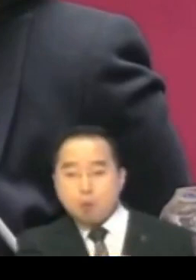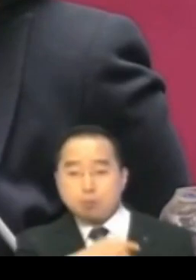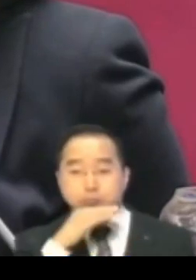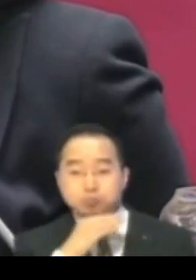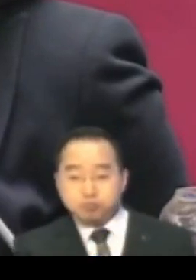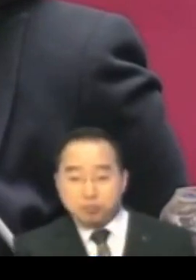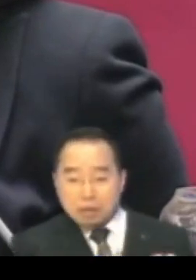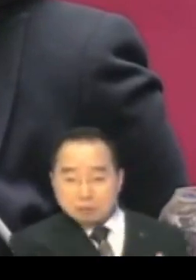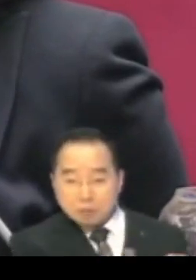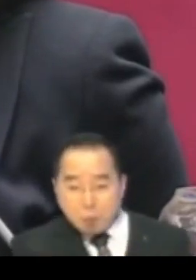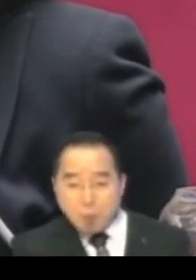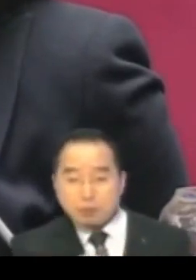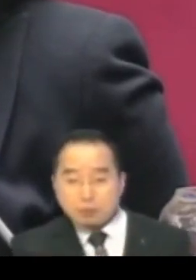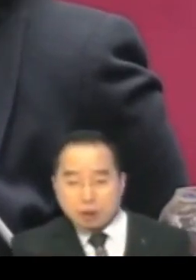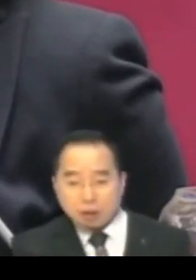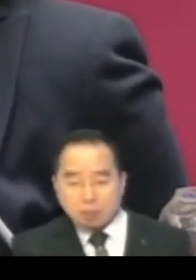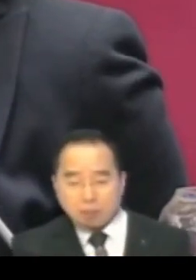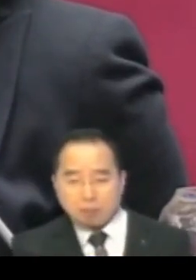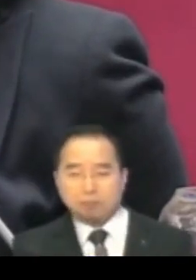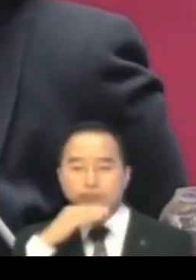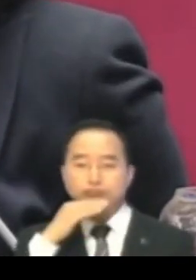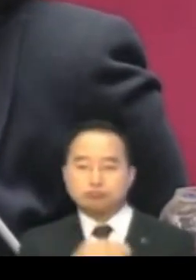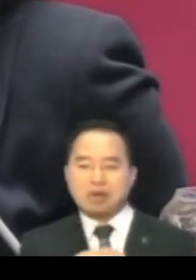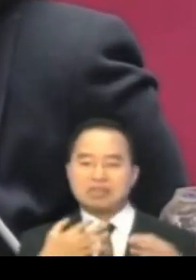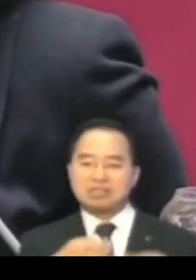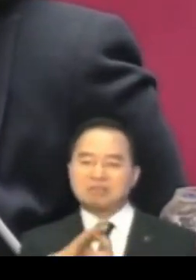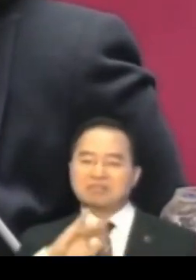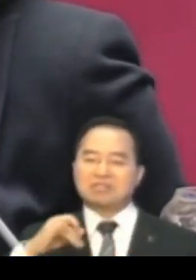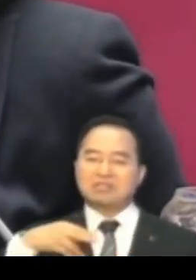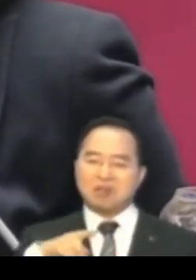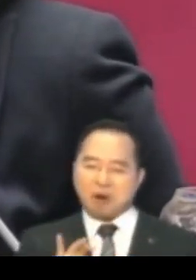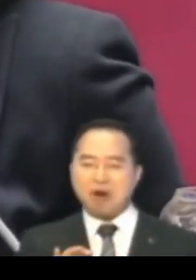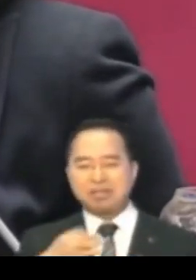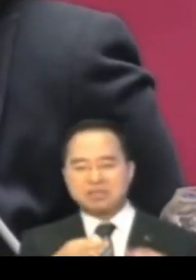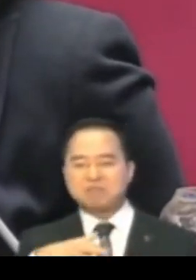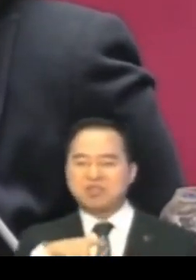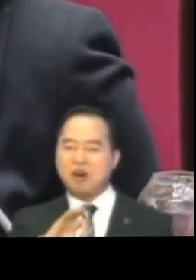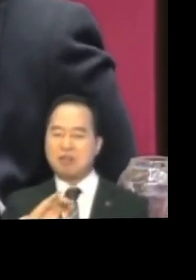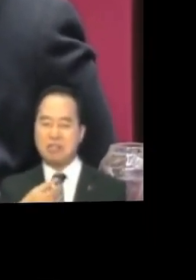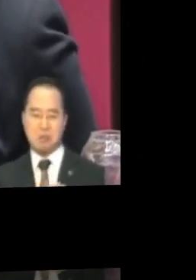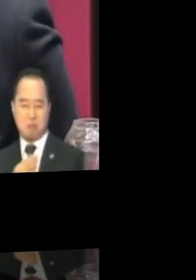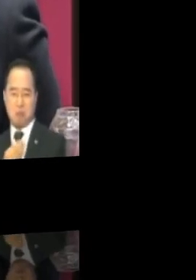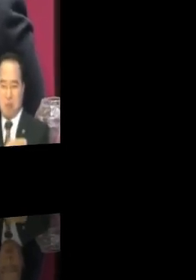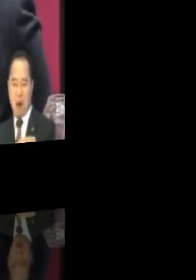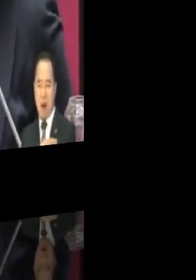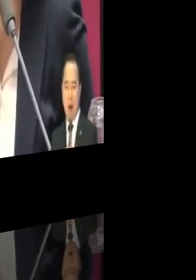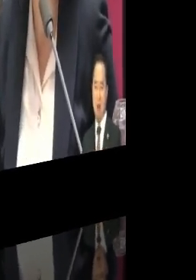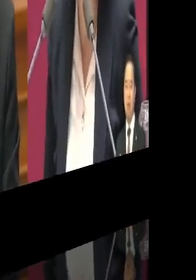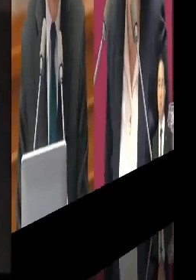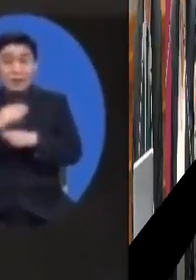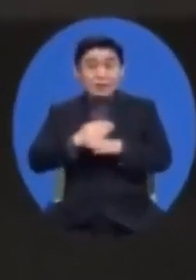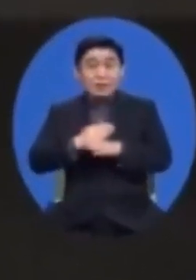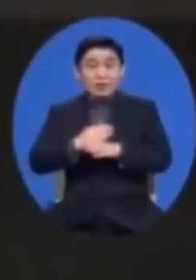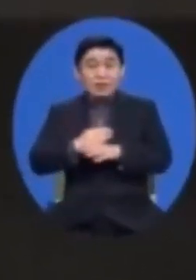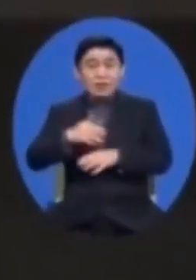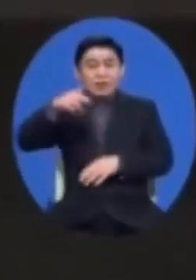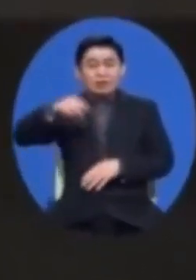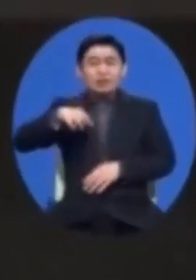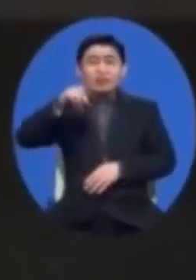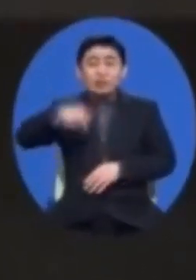북한에서 내려온 사람들은 저 배지를 우리 국민들의 생중계 현장에 달고 나온다는 게 말이 됩니까? 북한이